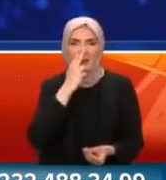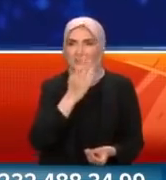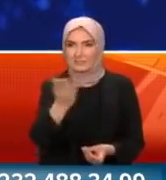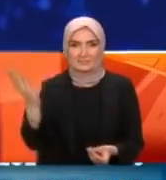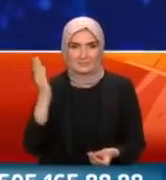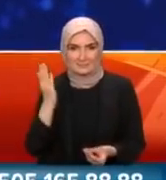direnişiyle karşılaştı